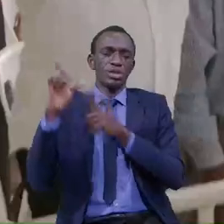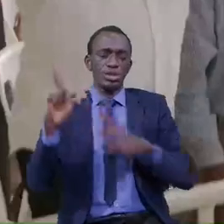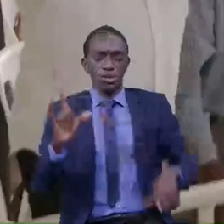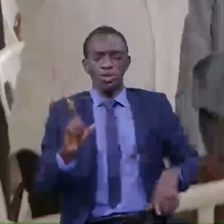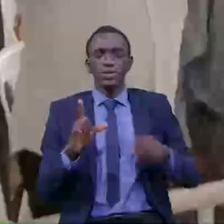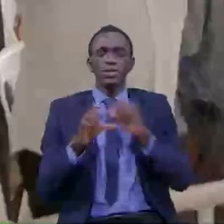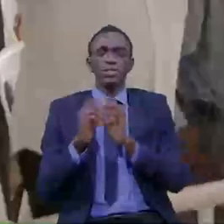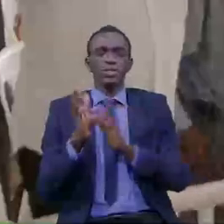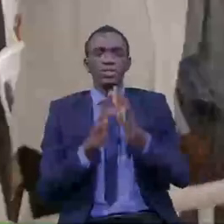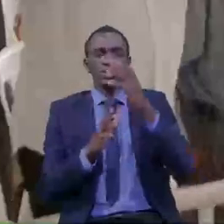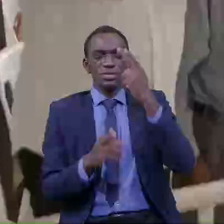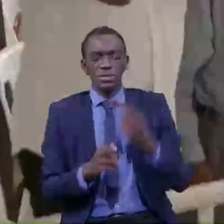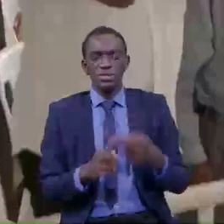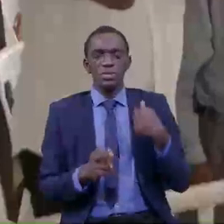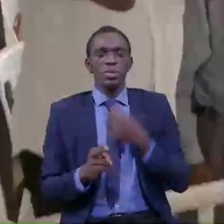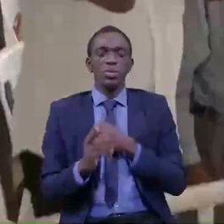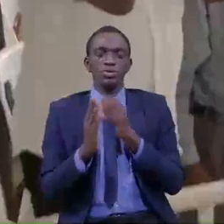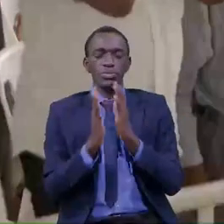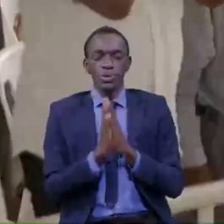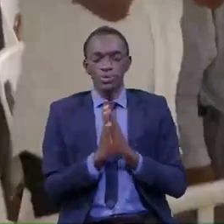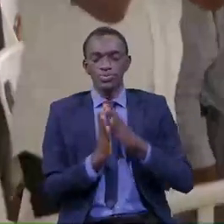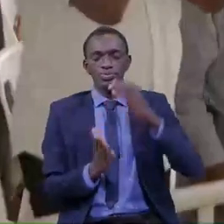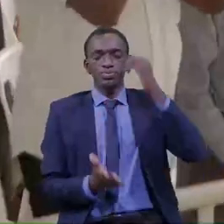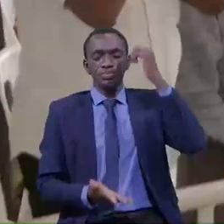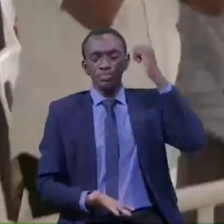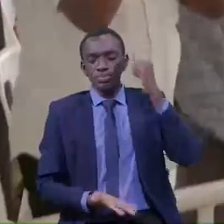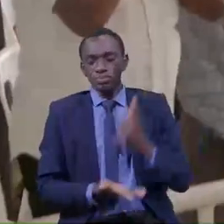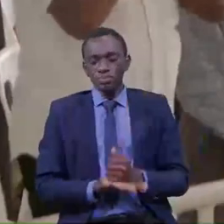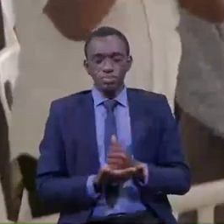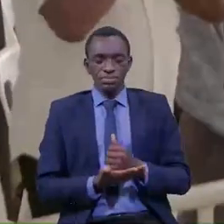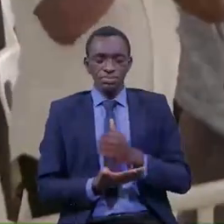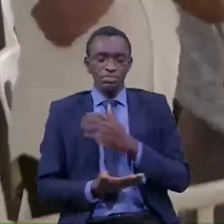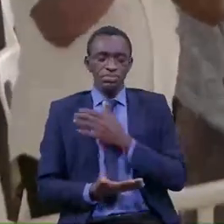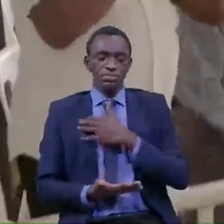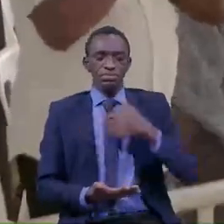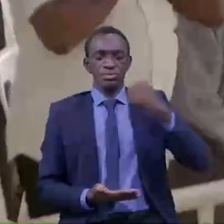nous prions. Amen.